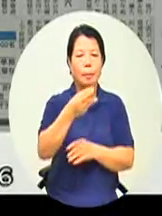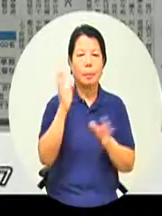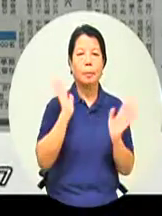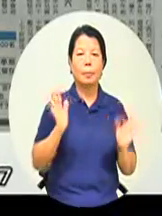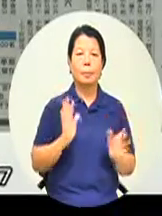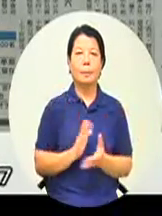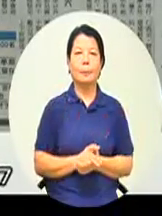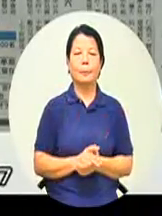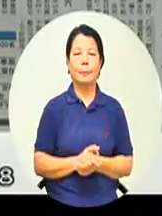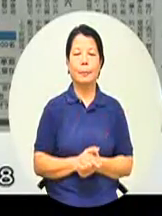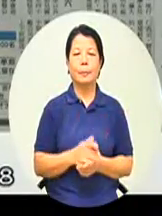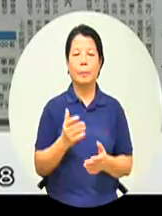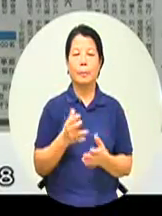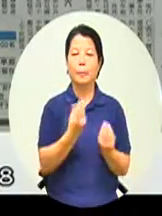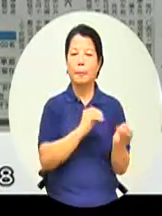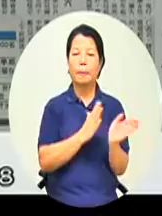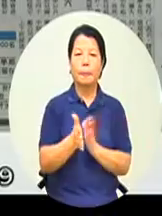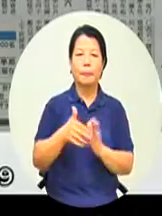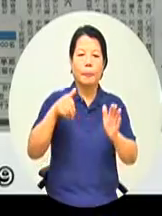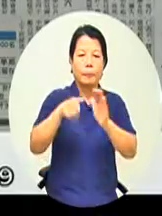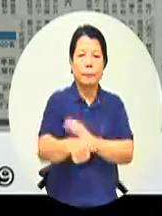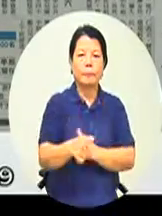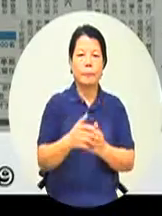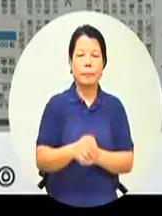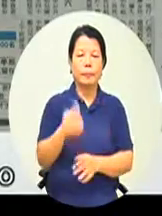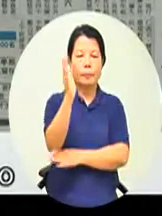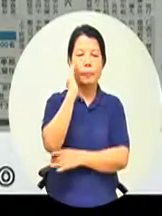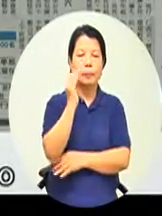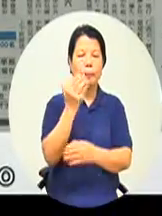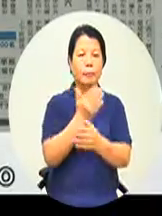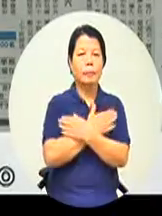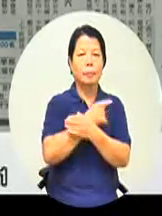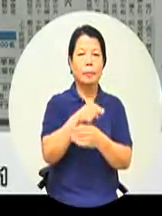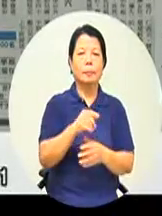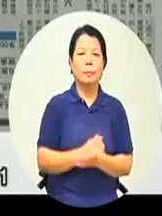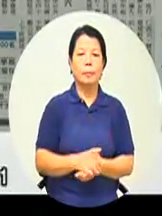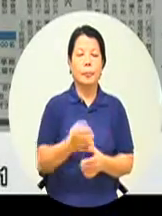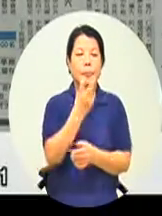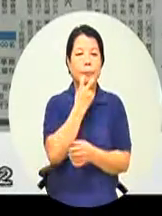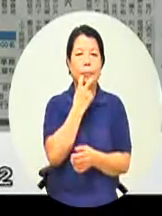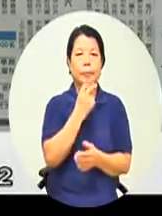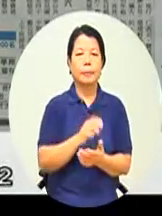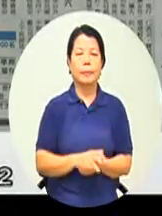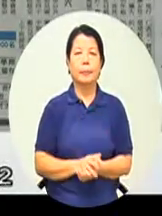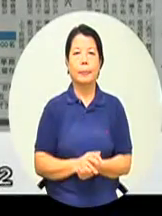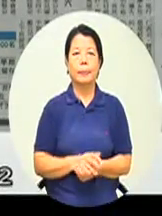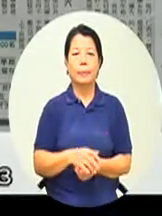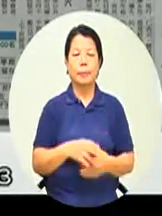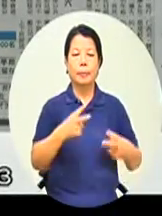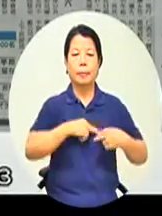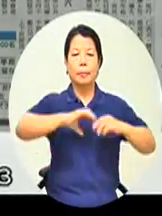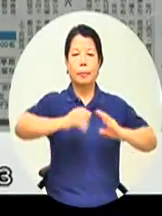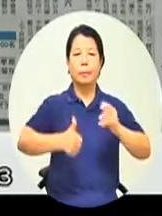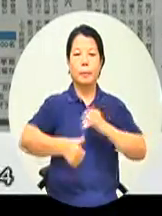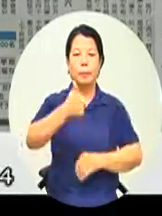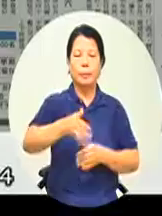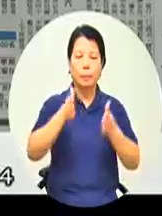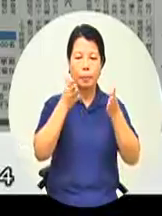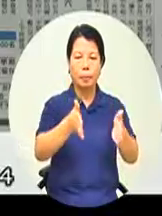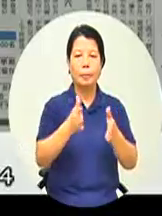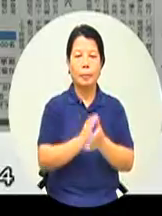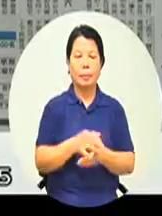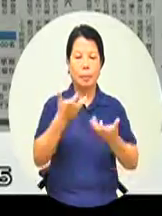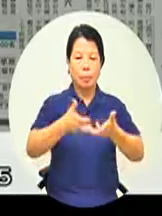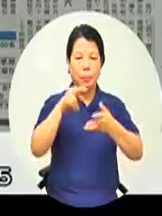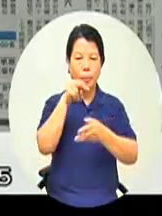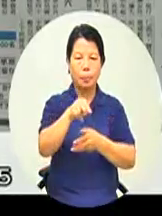其实现在没有办法进到这个公托栏，所以其实中央我们蔡总统在这个部分也非常的